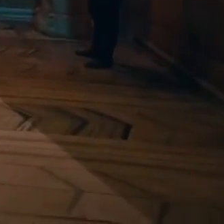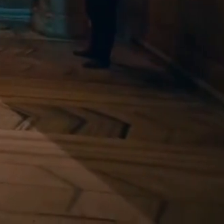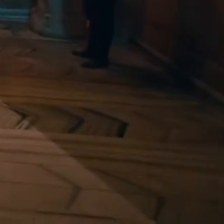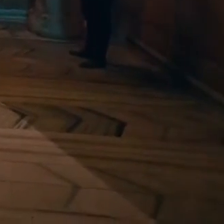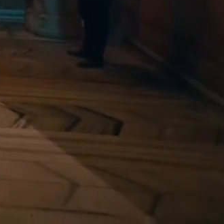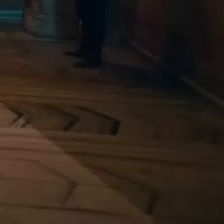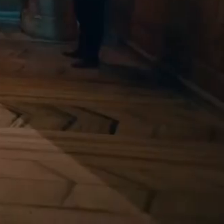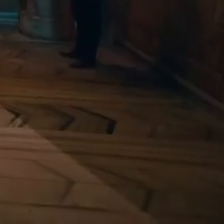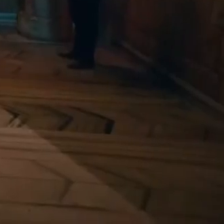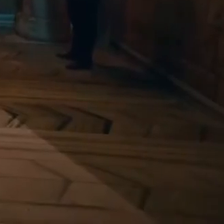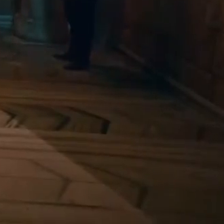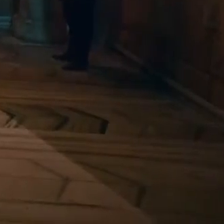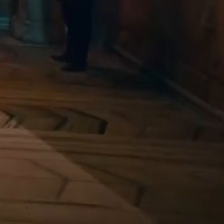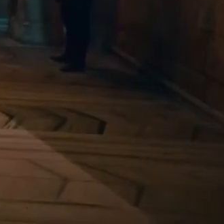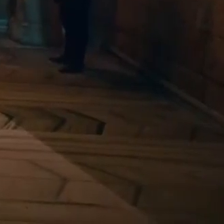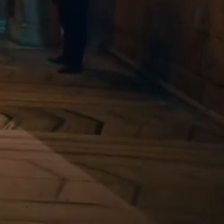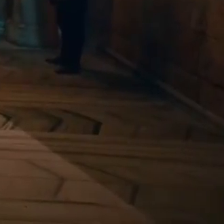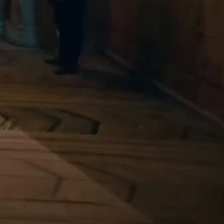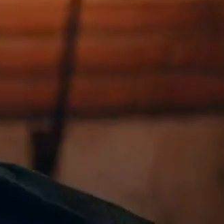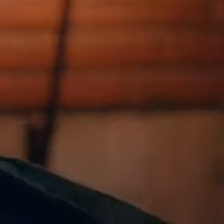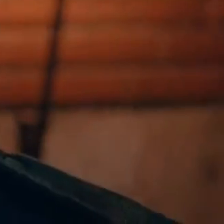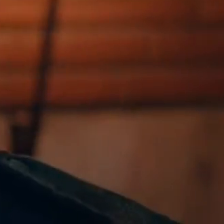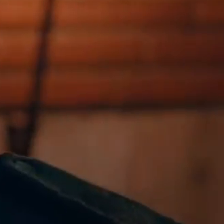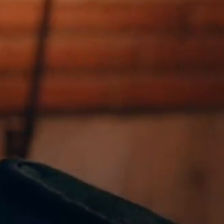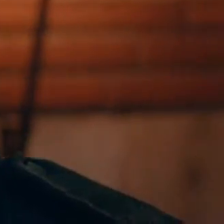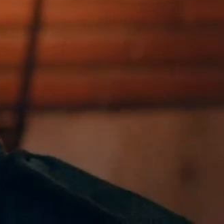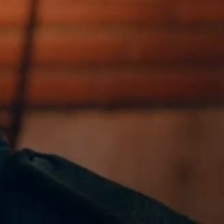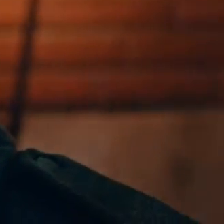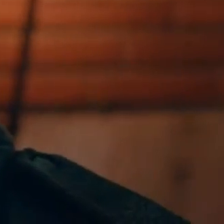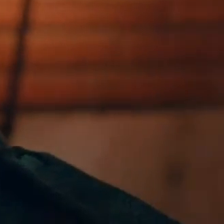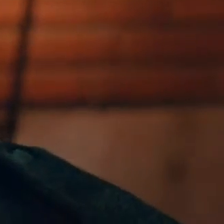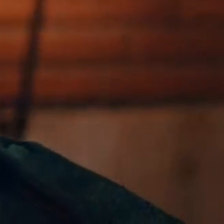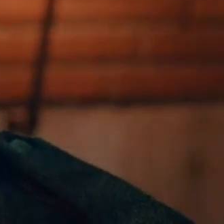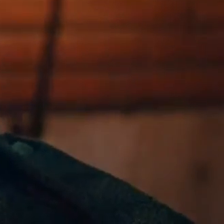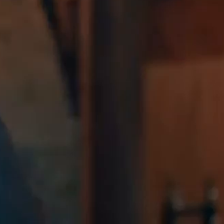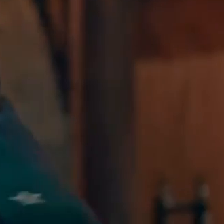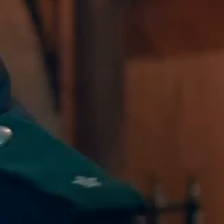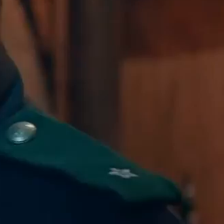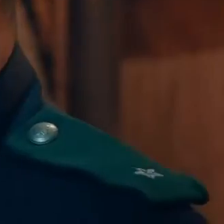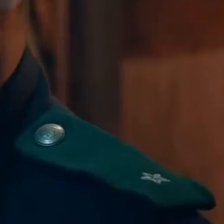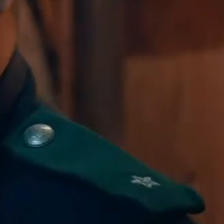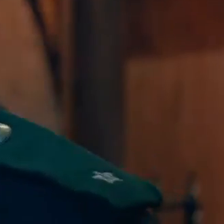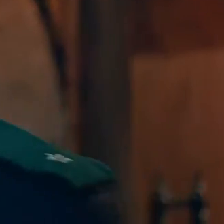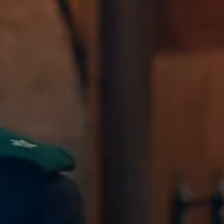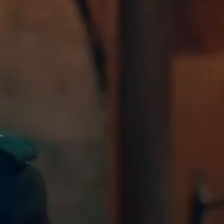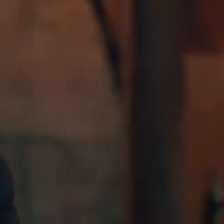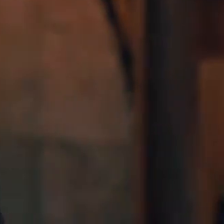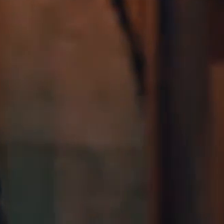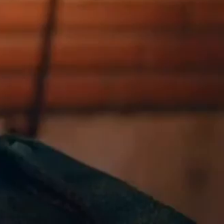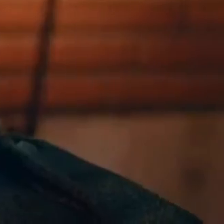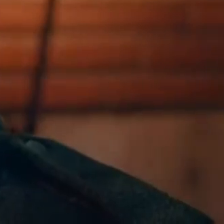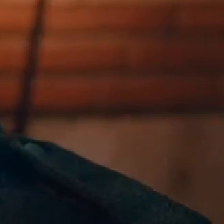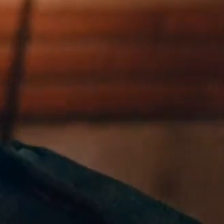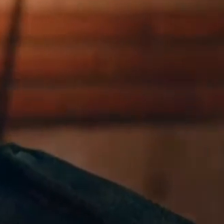sehpanın önündeki üçüncü zabit çekildi. Diğerleri donmuş gibi. Hiç kımıldamıyorlar. Mustafa gözlerini tavana yakın noktalardaki pencerelere